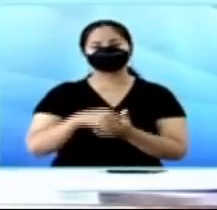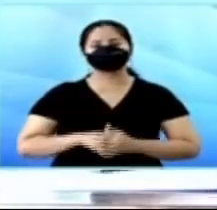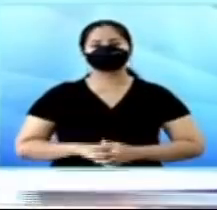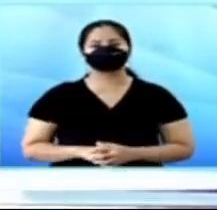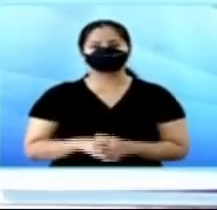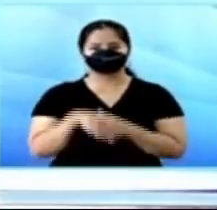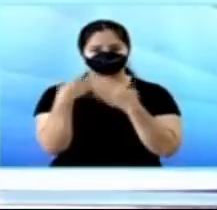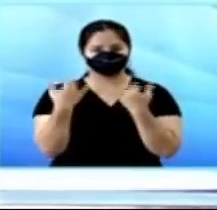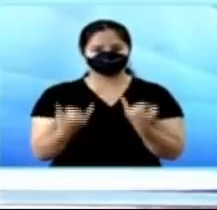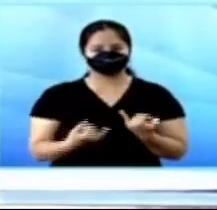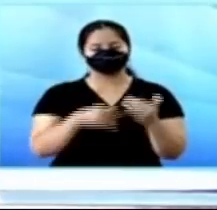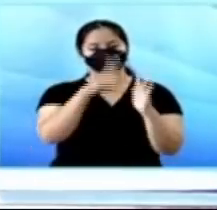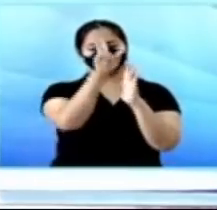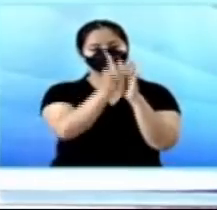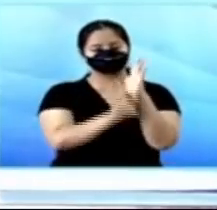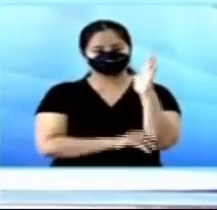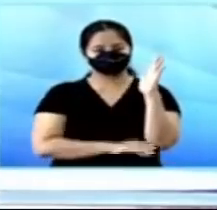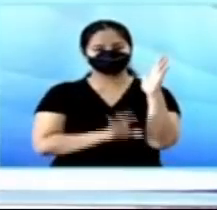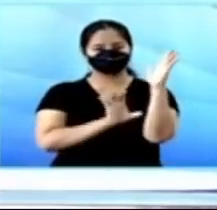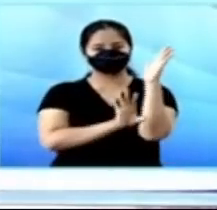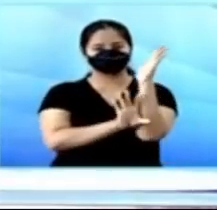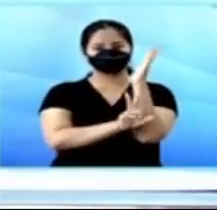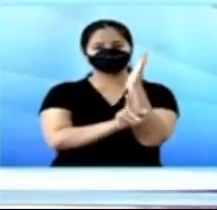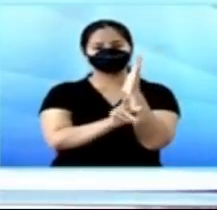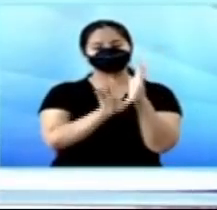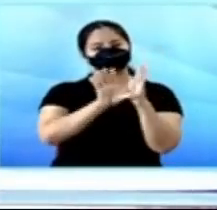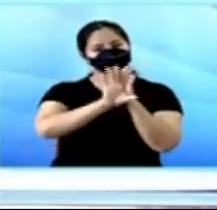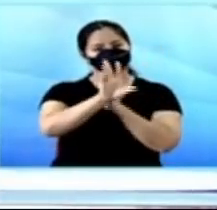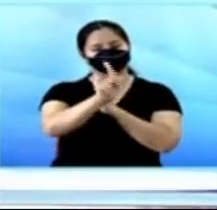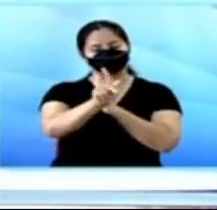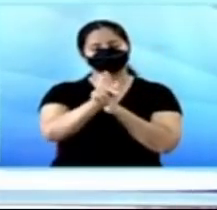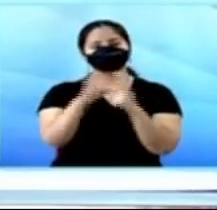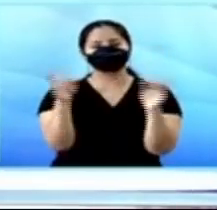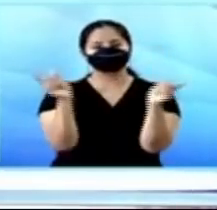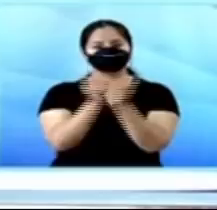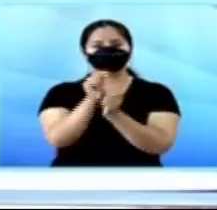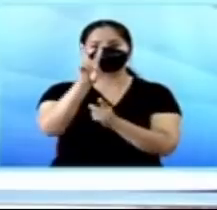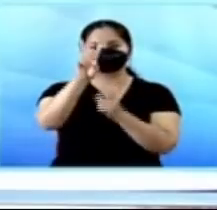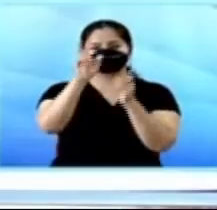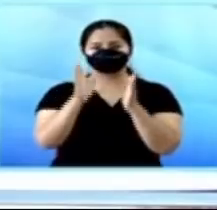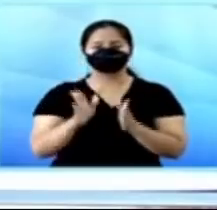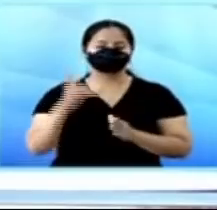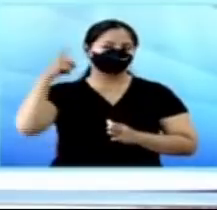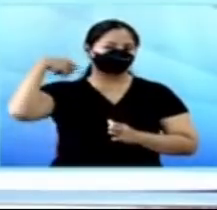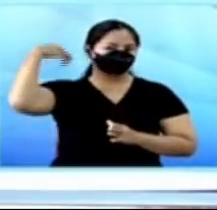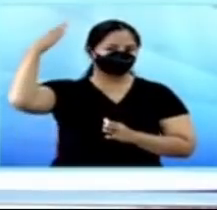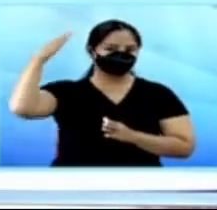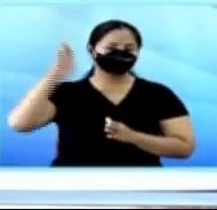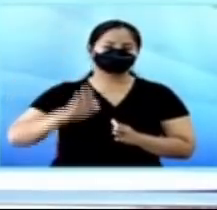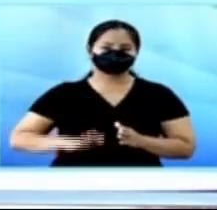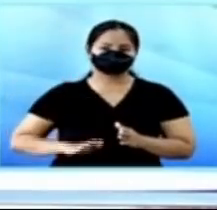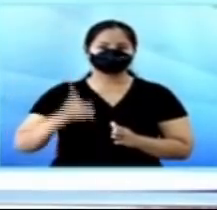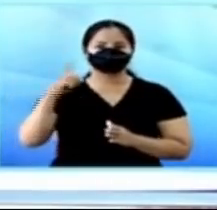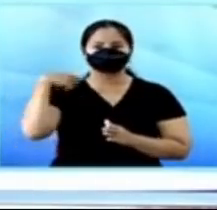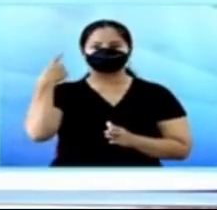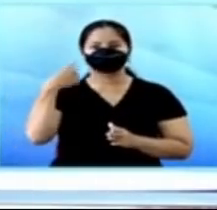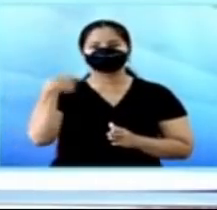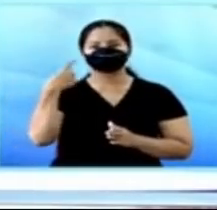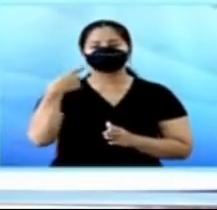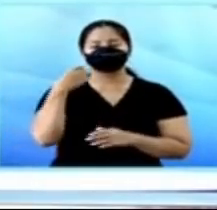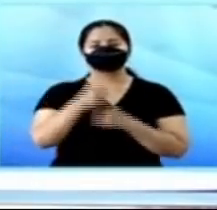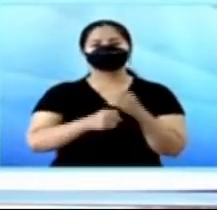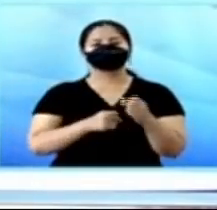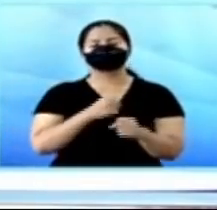านอกจากนั้นยุคแขวงเชียงขวางนั้นพวกเขาพบกันติดเชื้อ2คนทั้ง2คนนั้นเป็นเอื้อยน้องกันเพศหญิงอายุ42